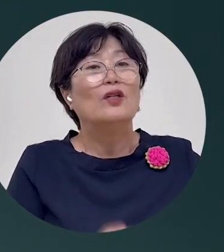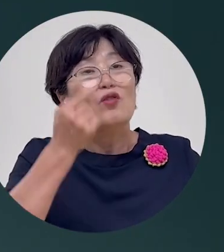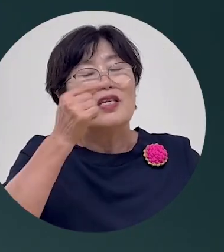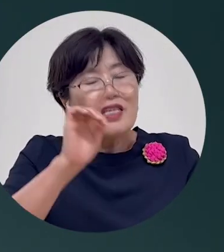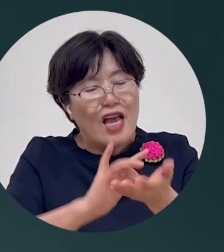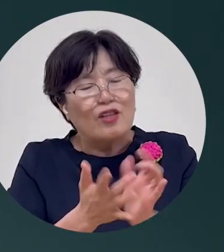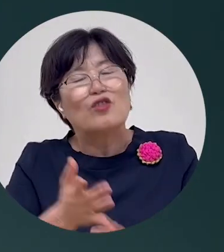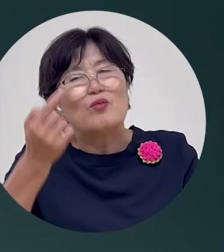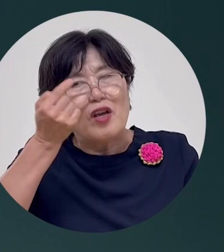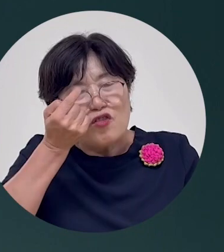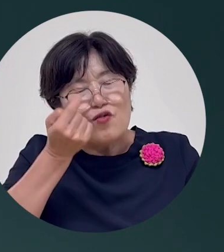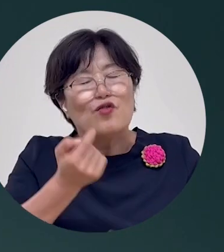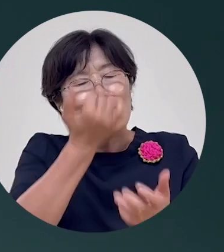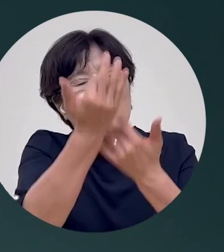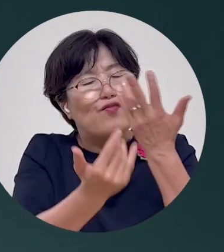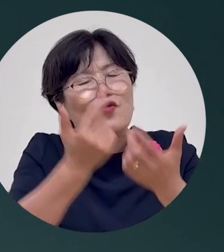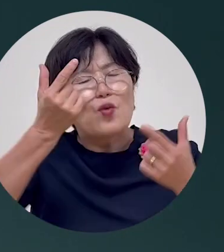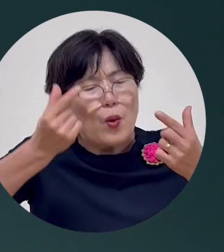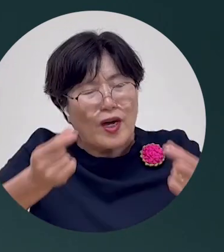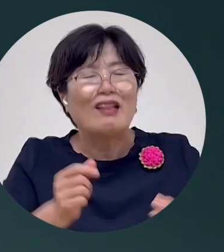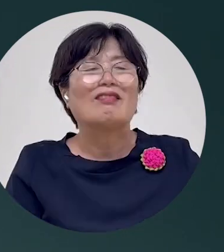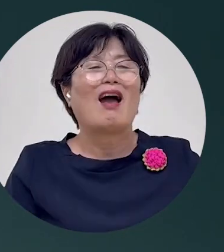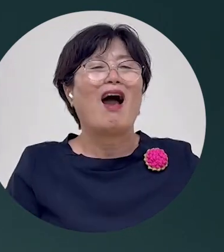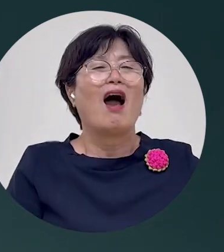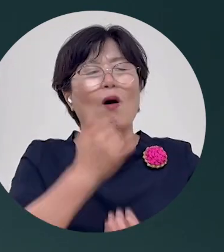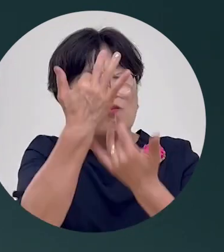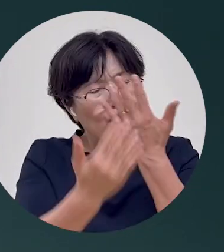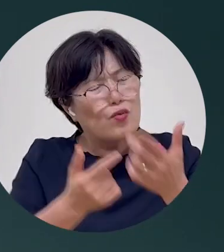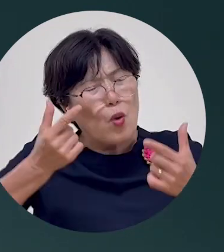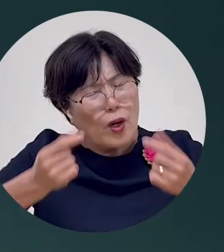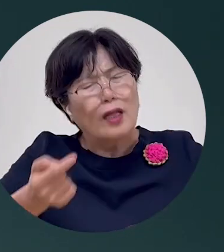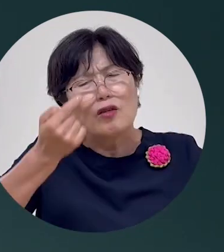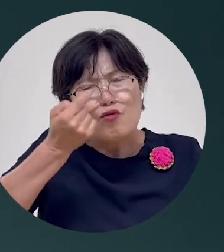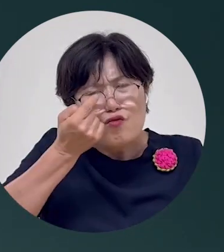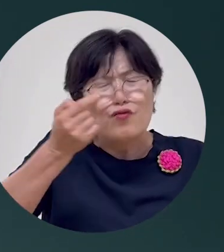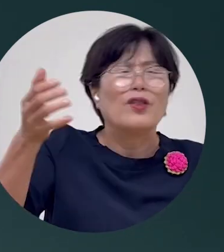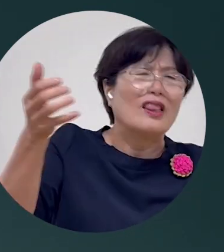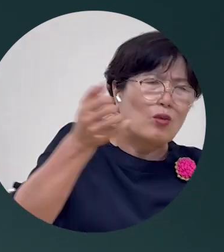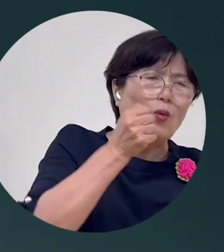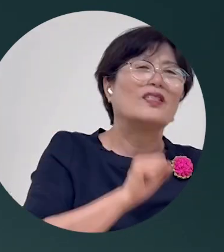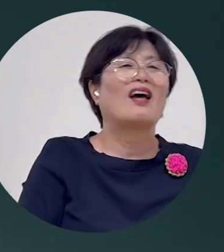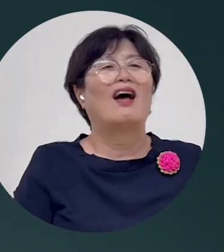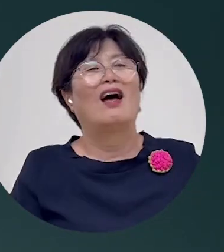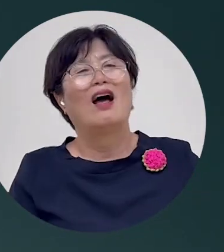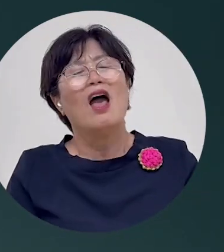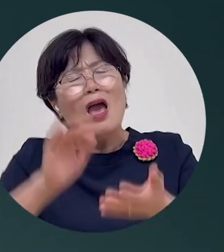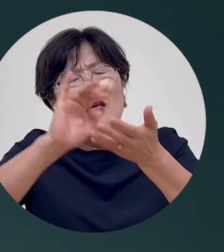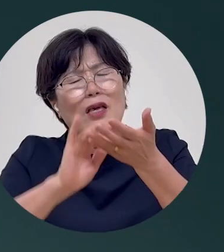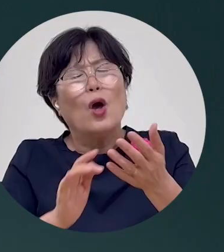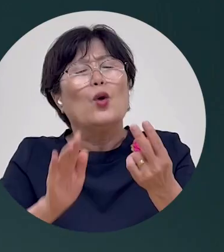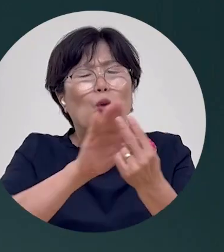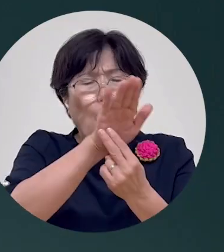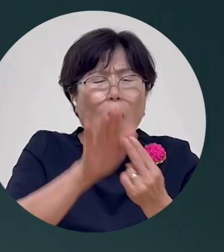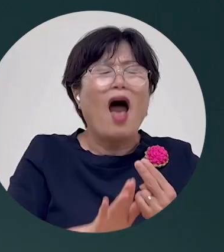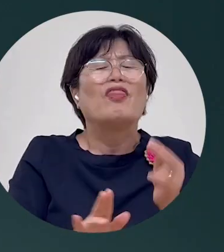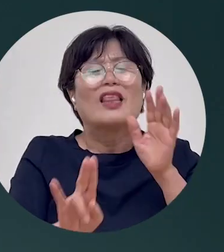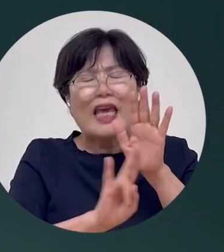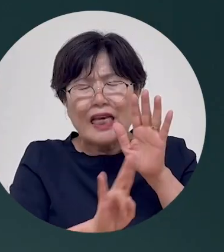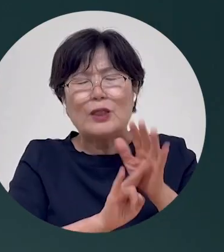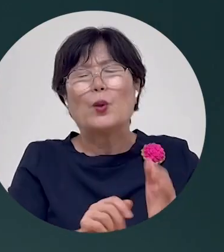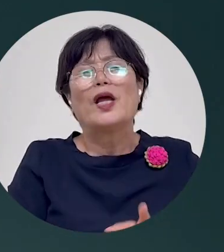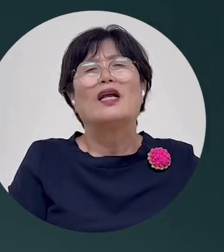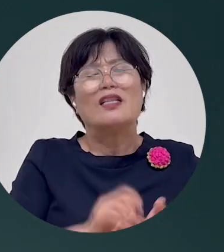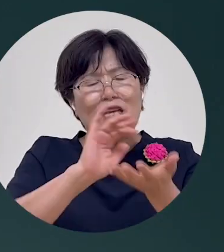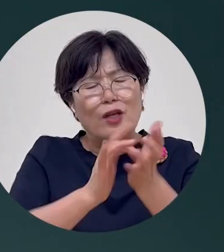같다고요? 불꽃 같다. 불꽃 같은 눈동자. 자, 요한계시록은 예수님의 눈을 불꽃 같은